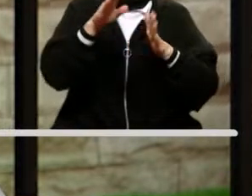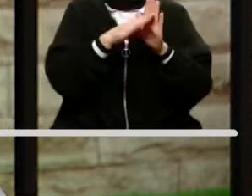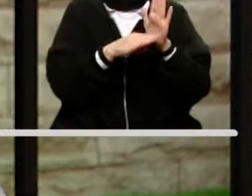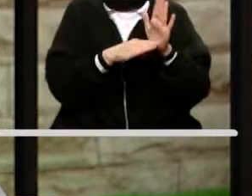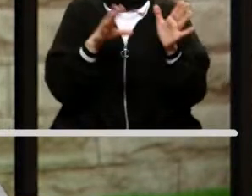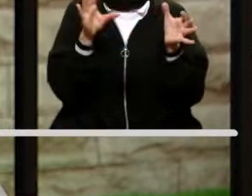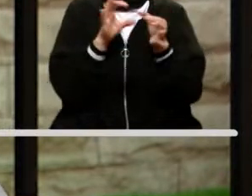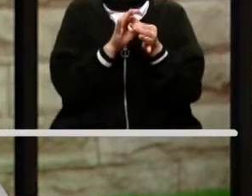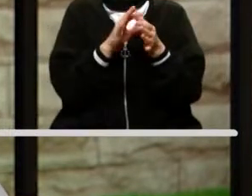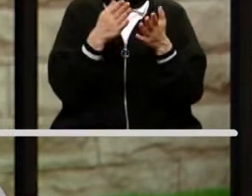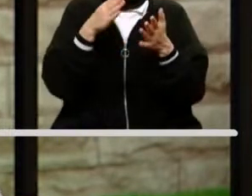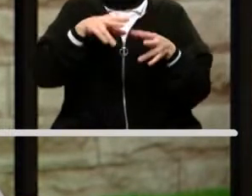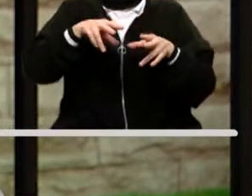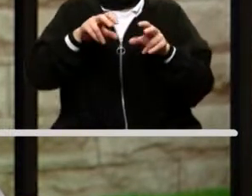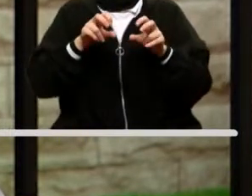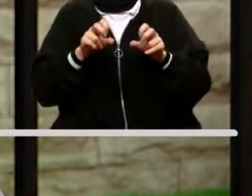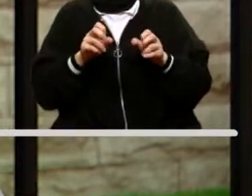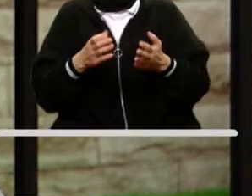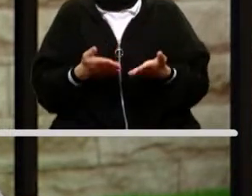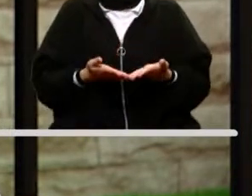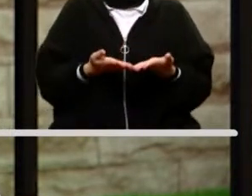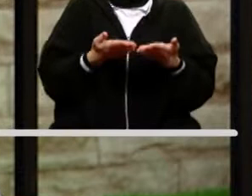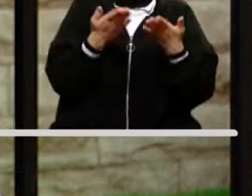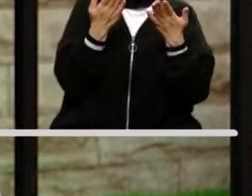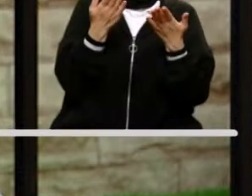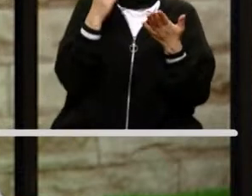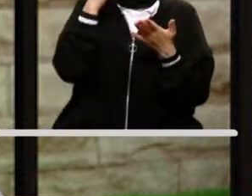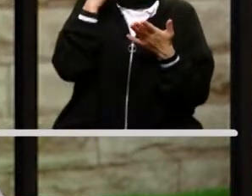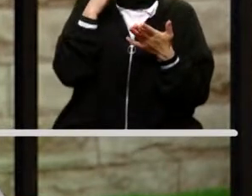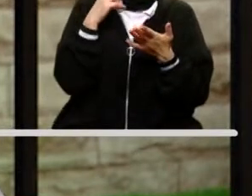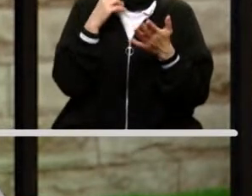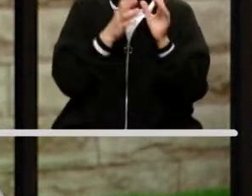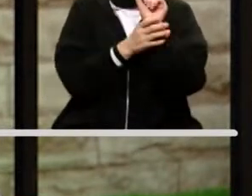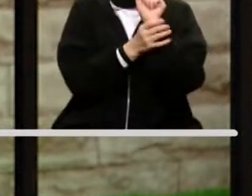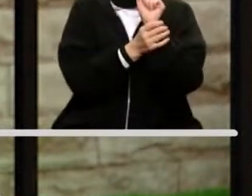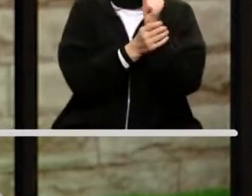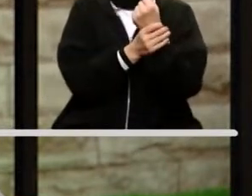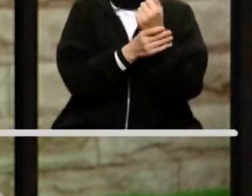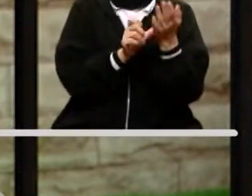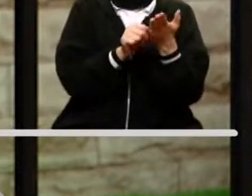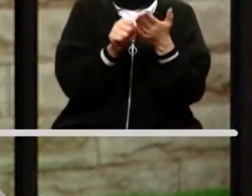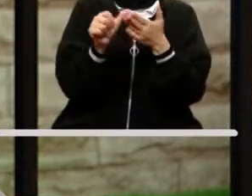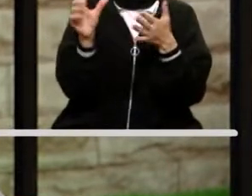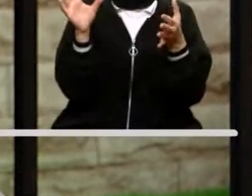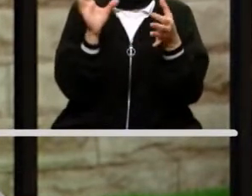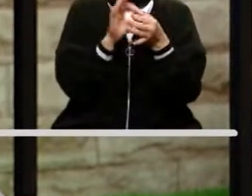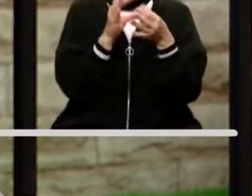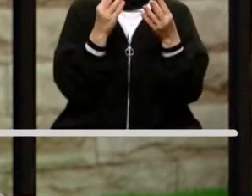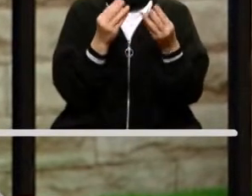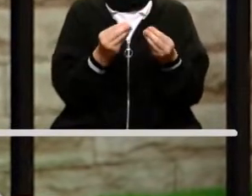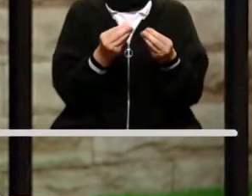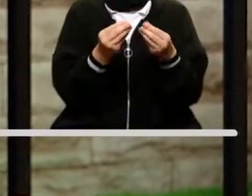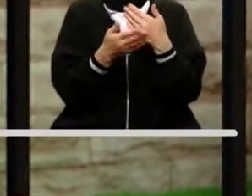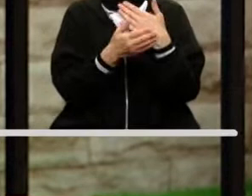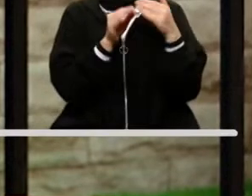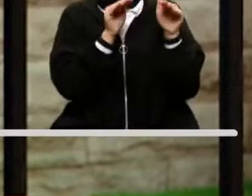ilgili, oturmasıyla, kalkmasıyla, edebiyle, mesleğiyle, her şeyle ilgili. Ama iyi bir yere getirmek demek